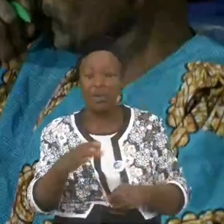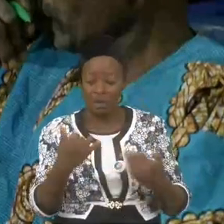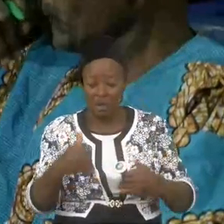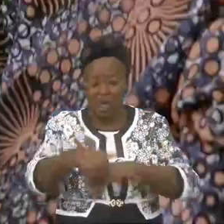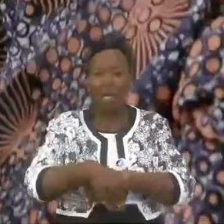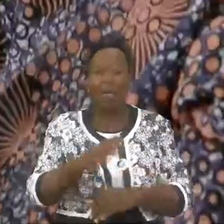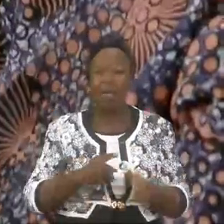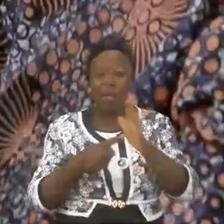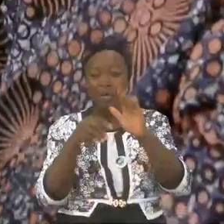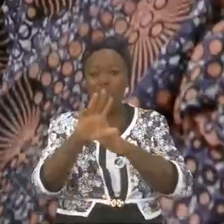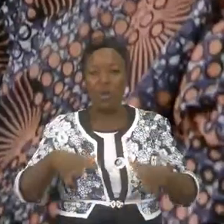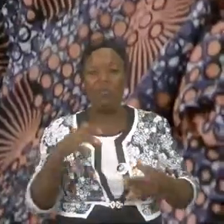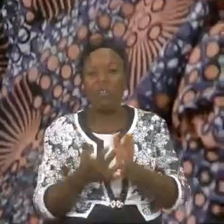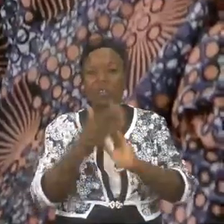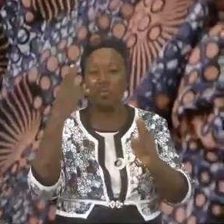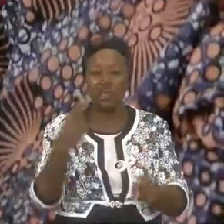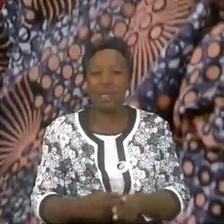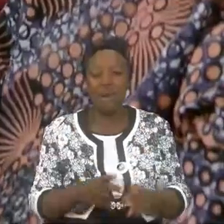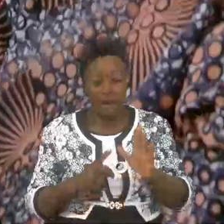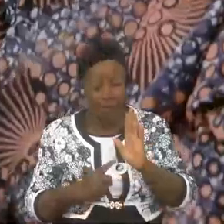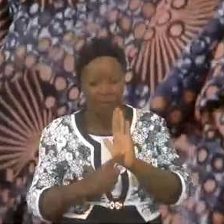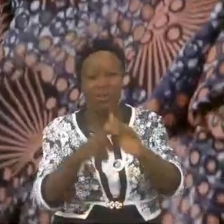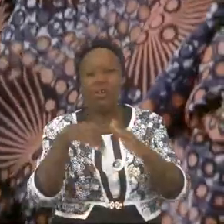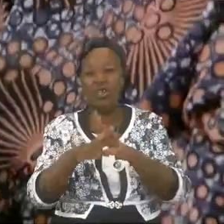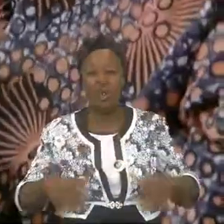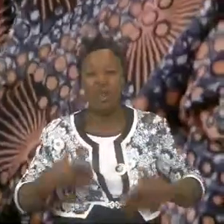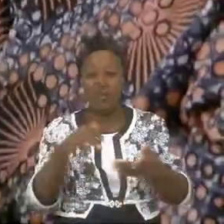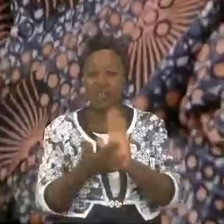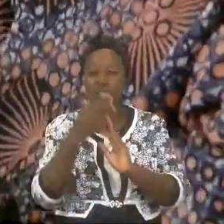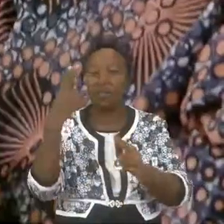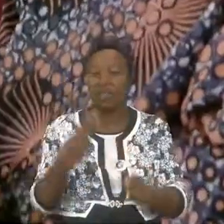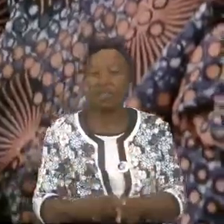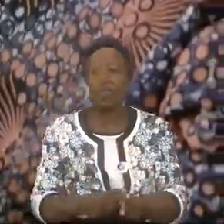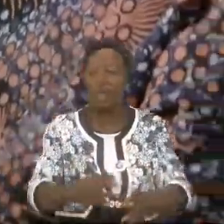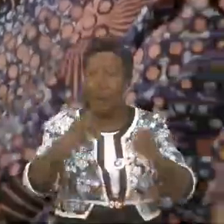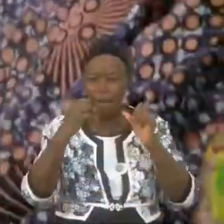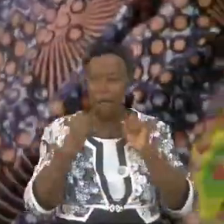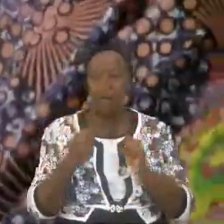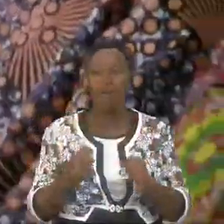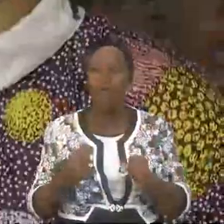la manifestation dans ta vie, la révélation dans ta vie,